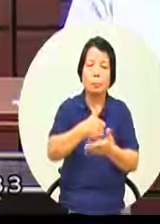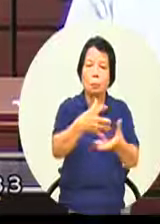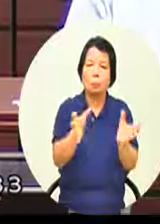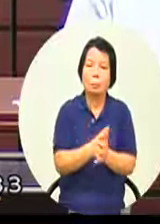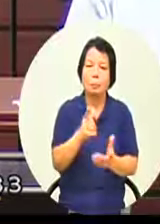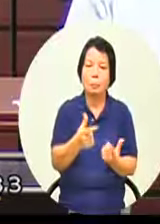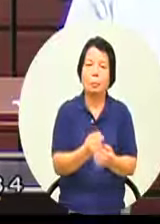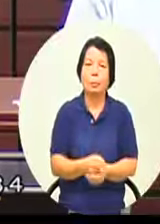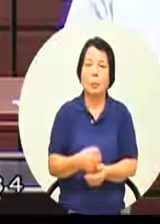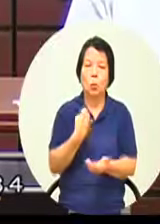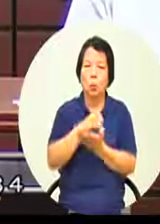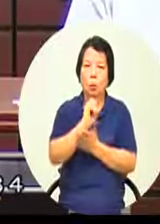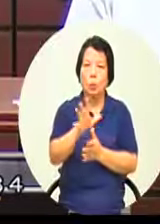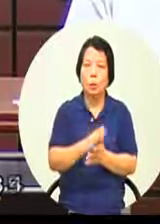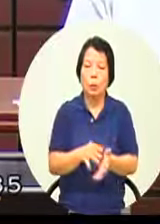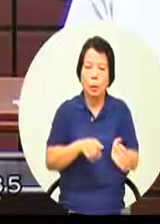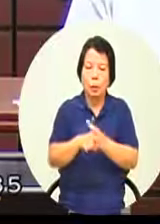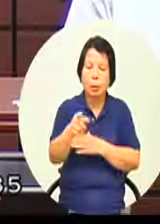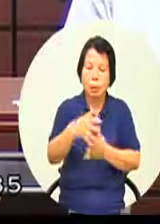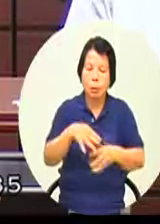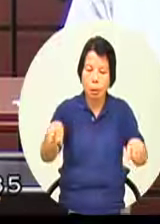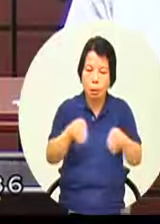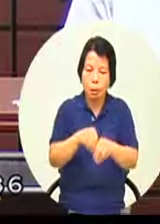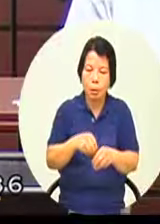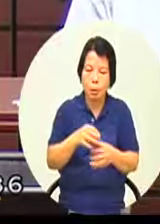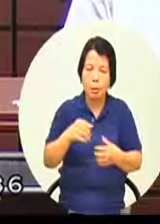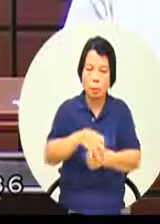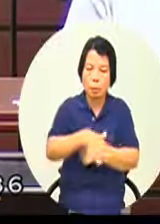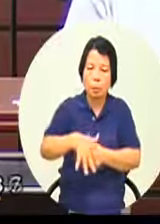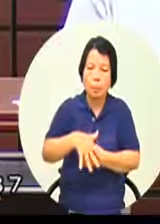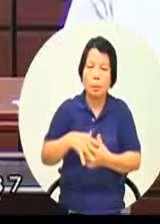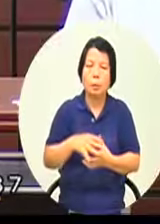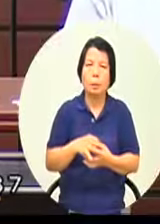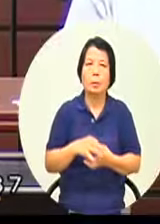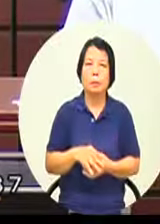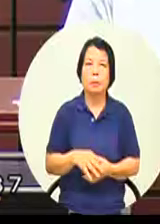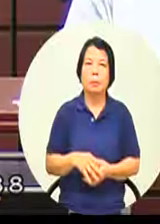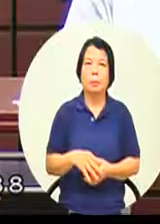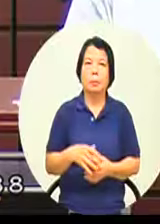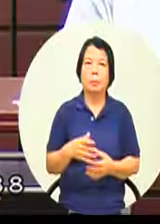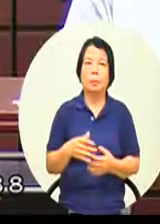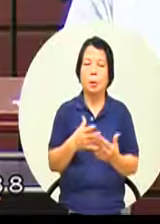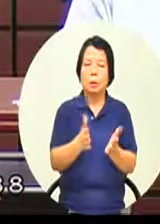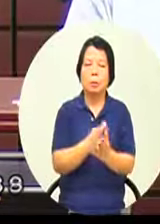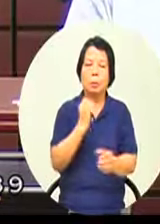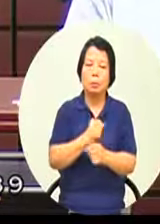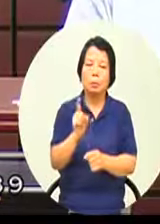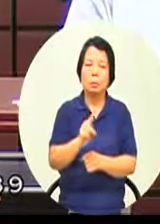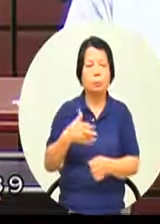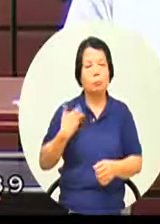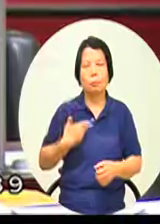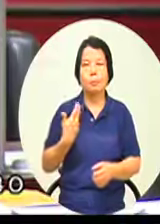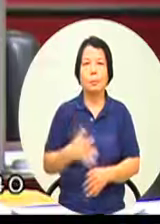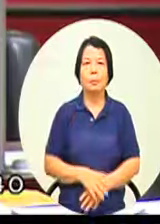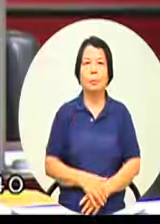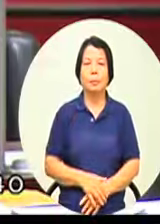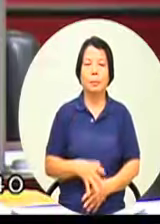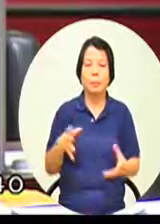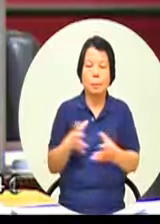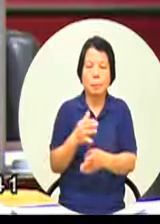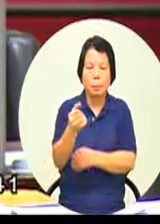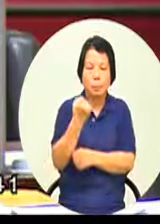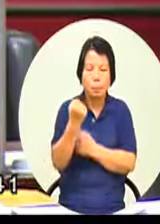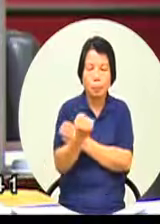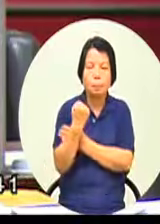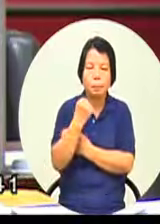们一开始也是一直在协调相关单位嘛，所以说他们一移， 不要再有， 我们不知道， 好不好？局长，我们一起努力，好不好？